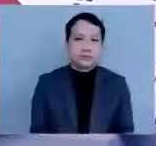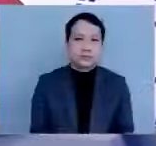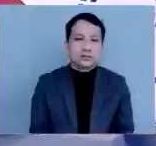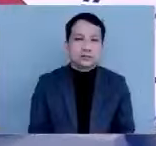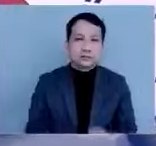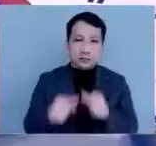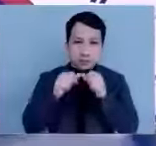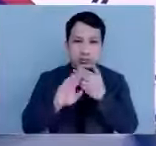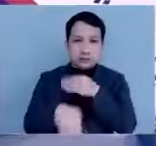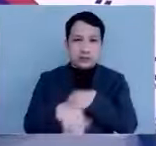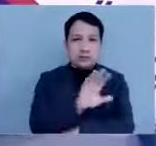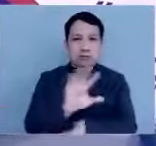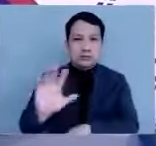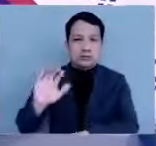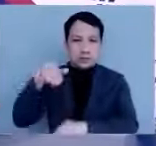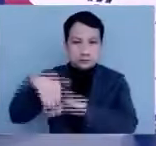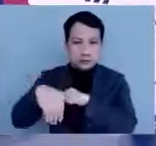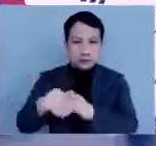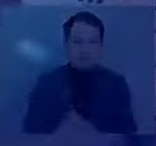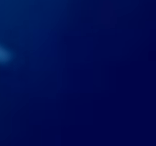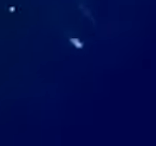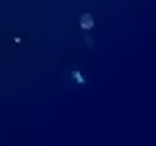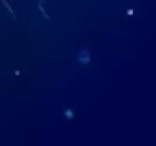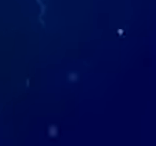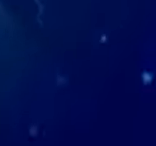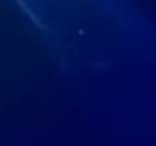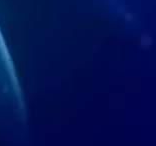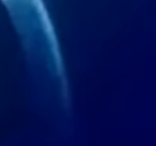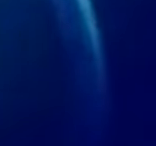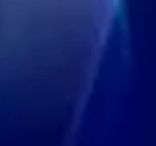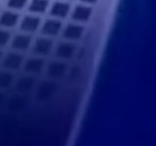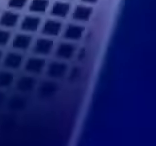Tuloy-tuloy ang balitaan dito sa Frontline Tonight.